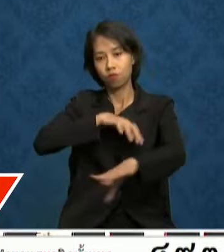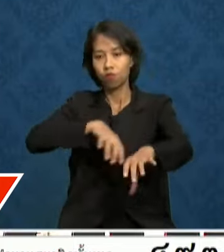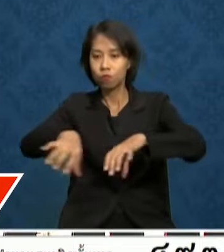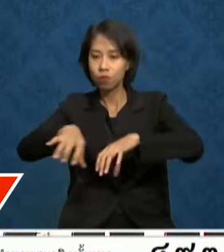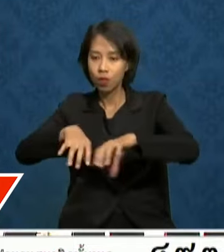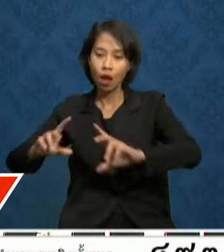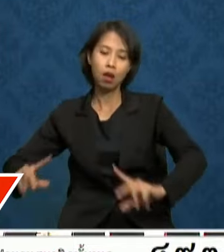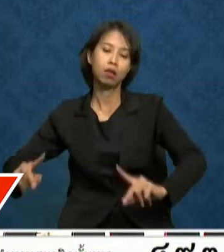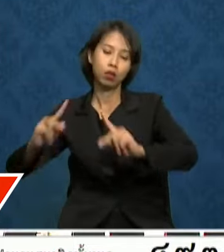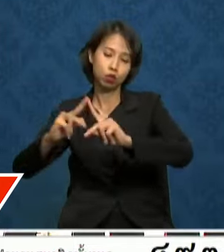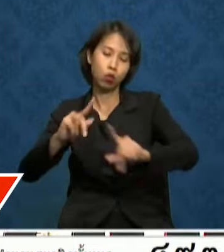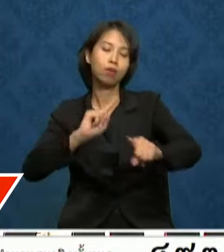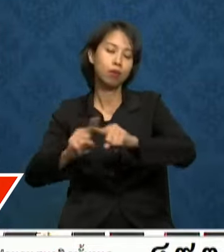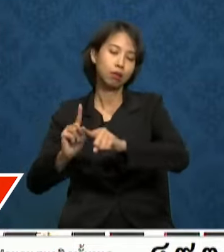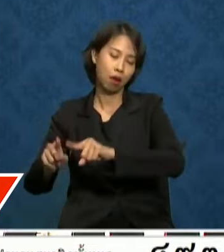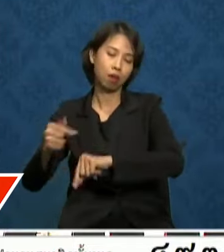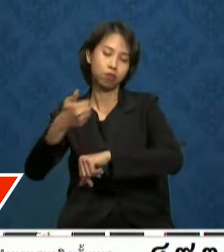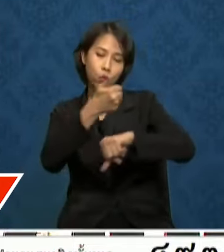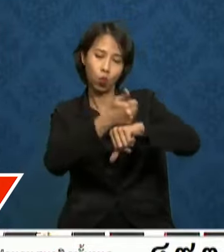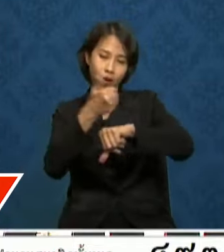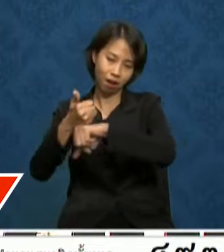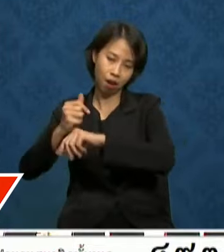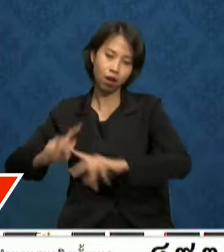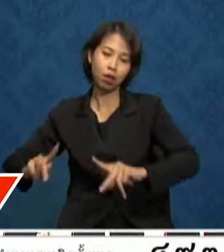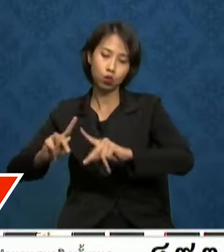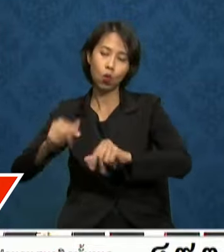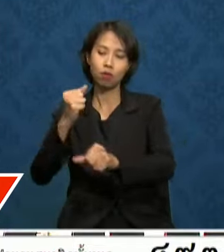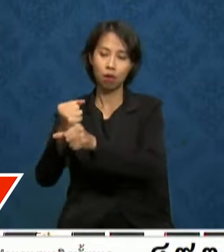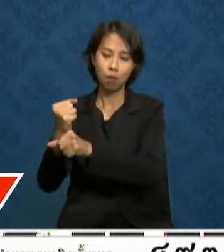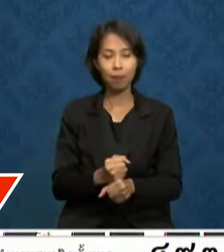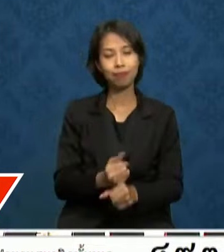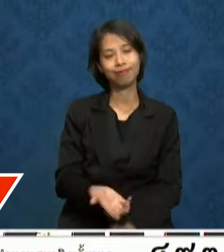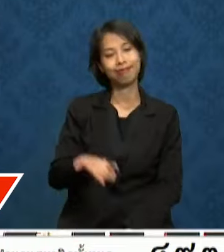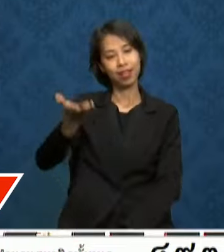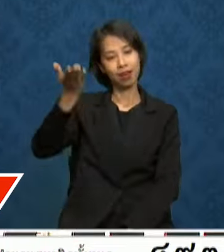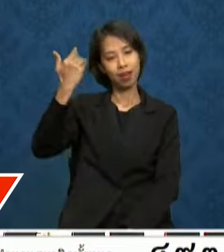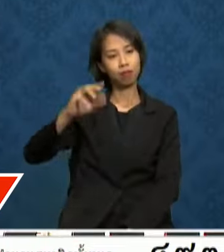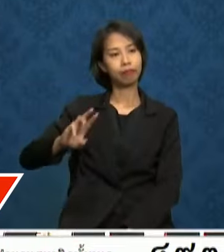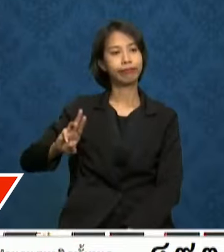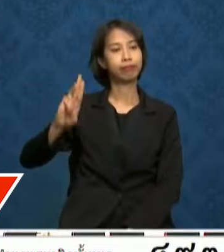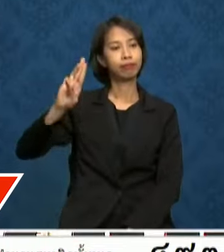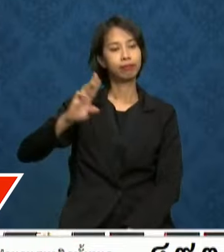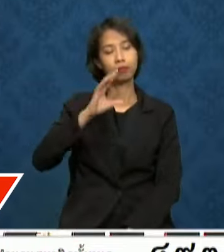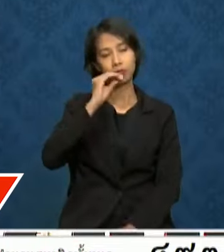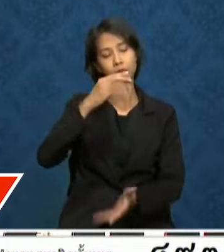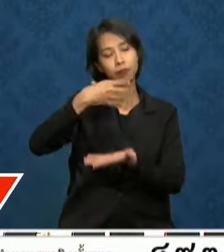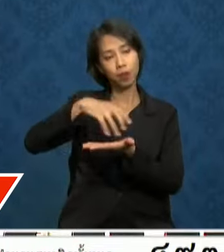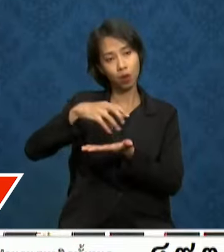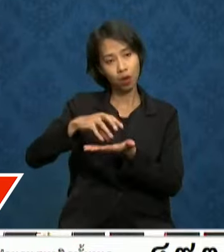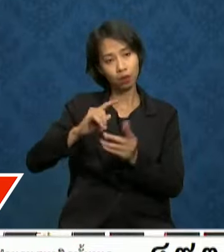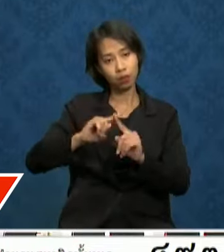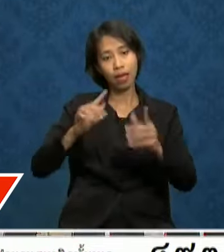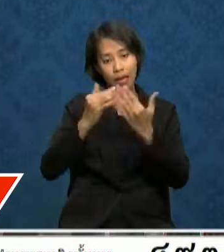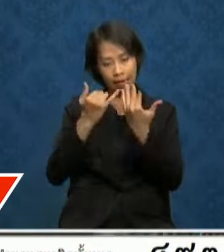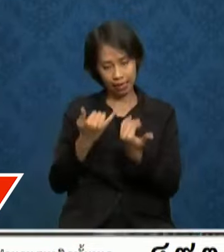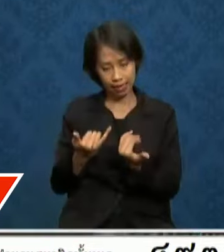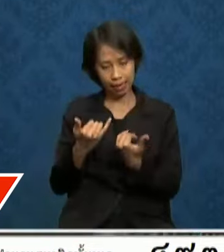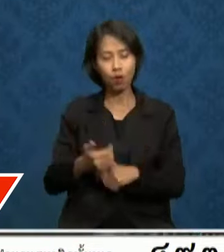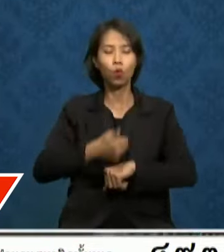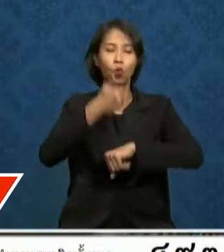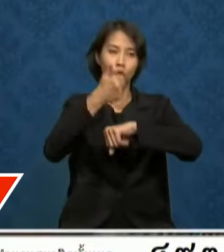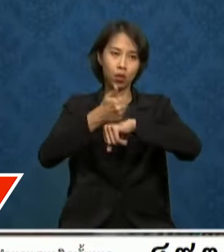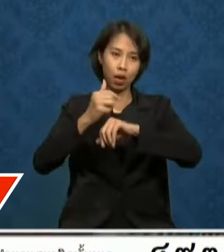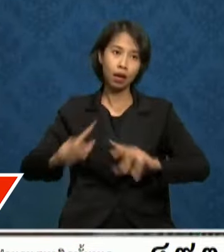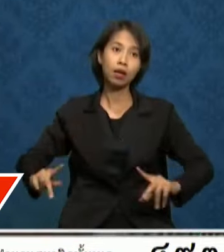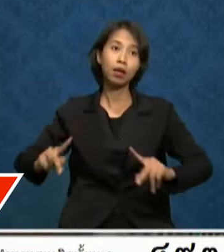ระทรวงที่ได้รับมอบหมายให้เป็นไปตามนโยบายที่ได้แถลงไว้ต่อรัฐสภาพอมันเป็นเนี้ยรัฐมนตรีว่าการกระทรวงกลาโหมก็ควรมีอำนาจ